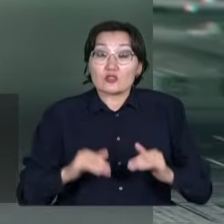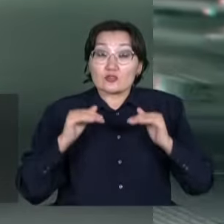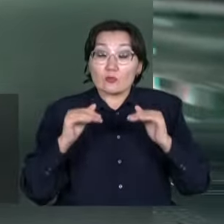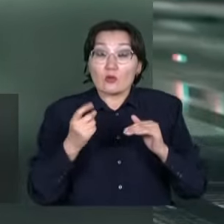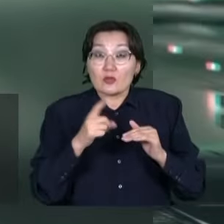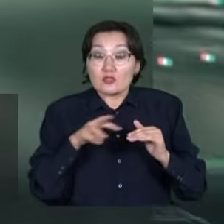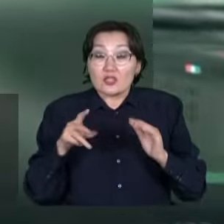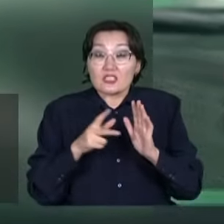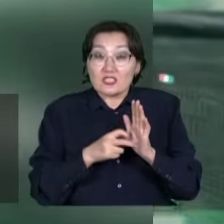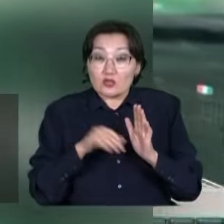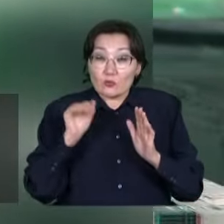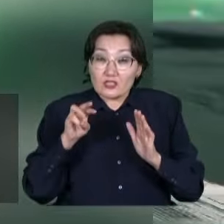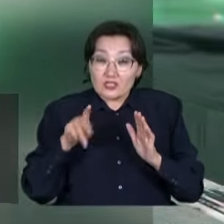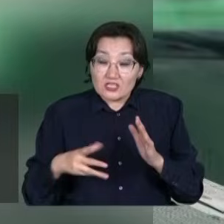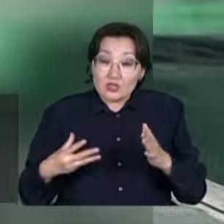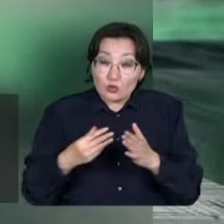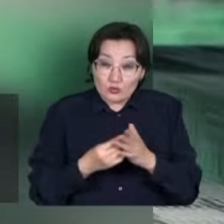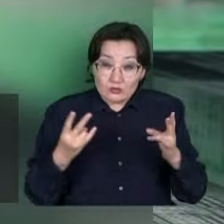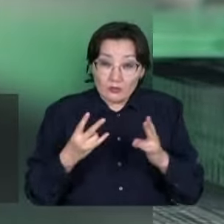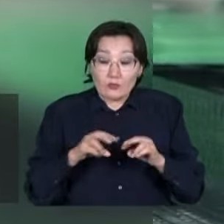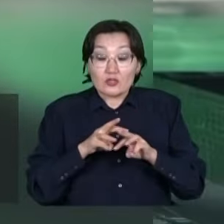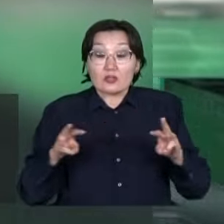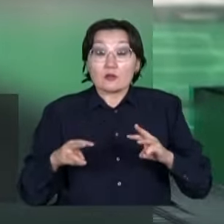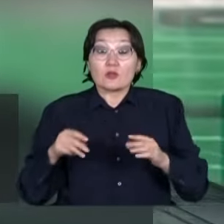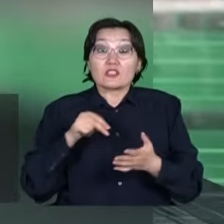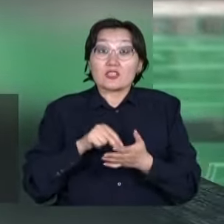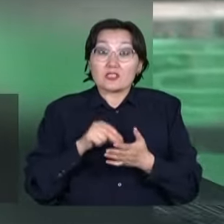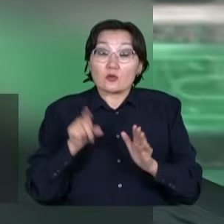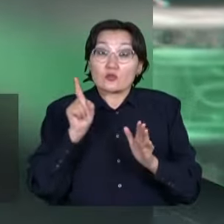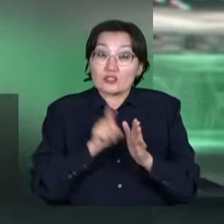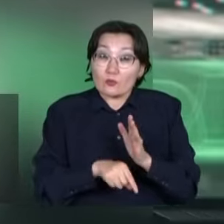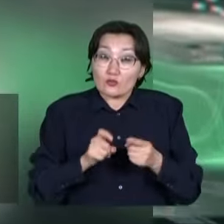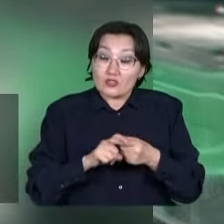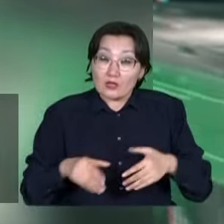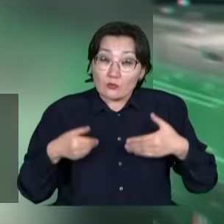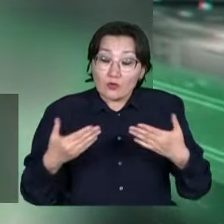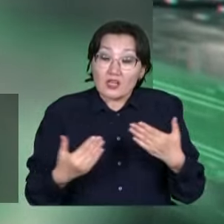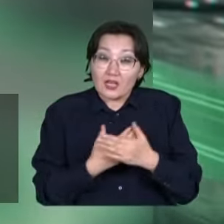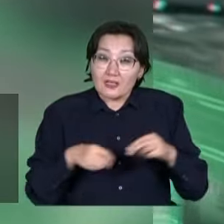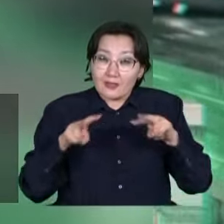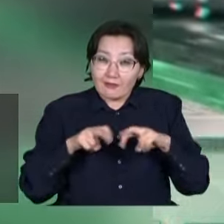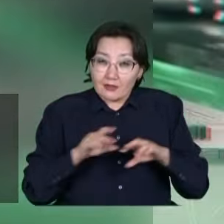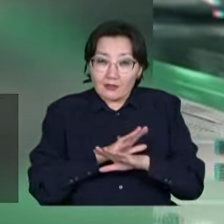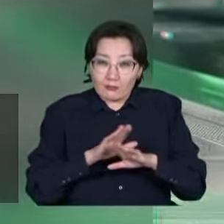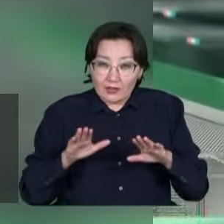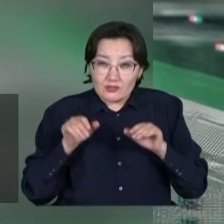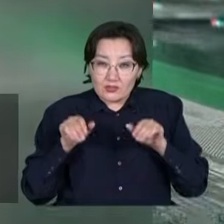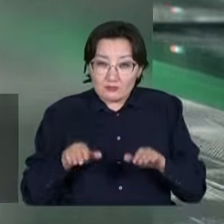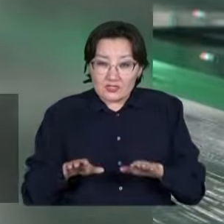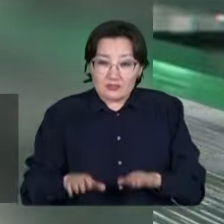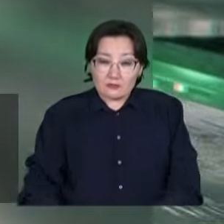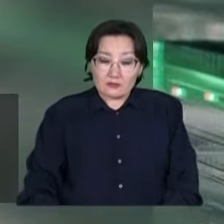болса 1 миллион 800 мың теңге төлену керек. Министрлік оның бағасын арзандату туралы ұсыныс қайта қаралмайды деп кесіп айтты.